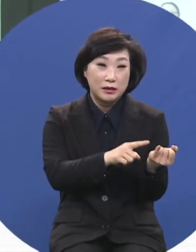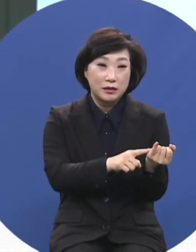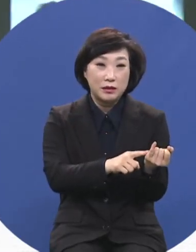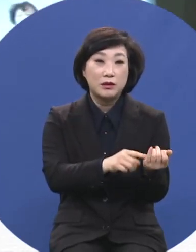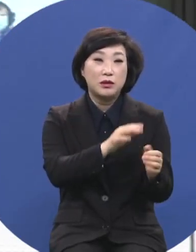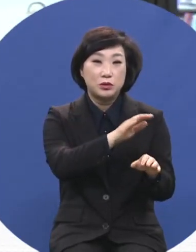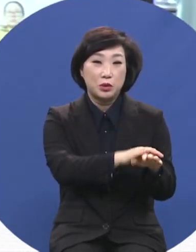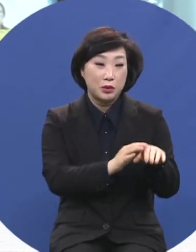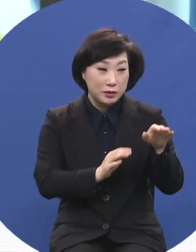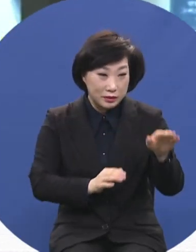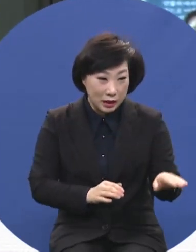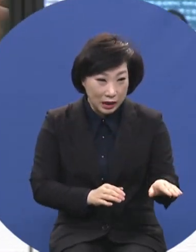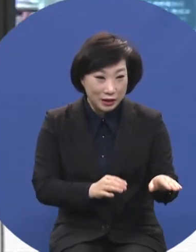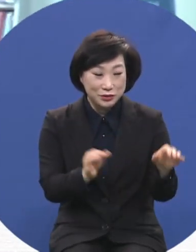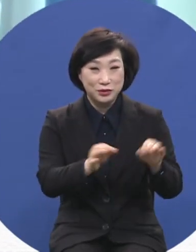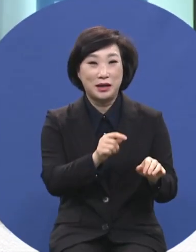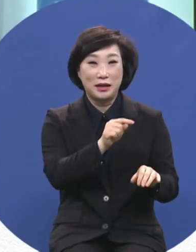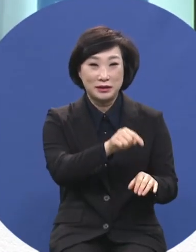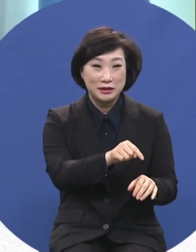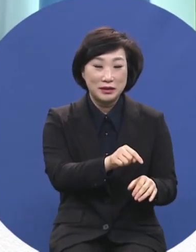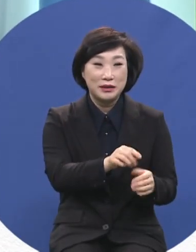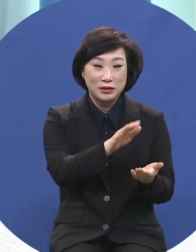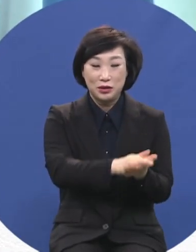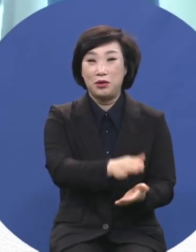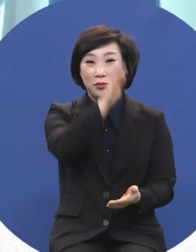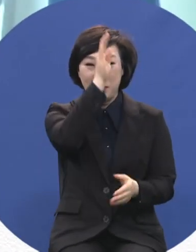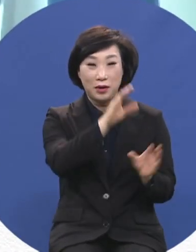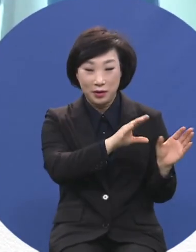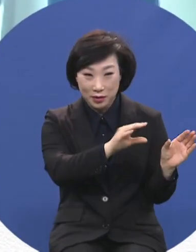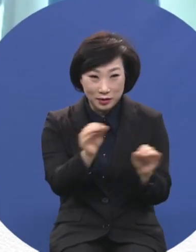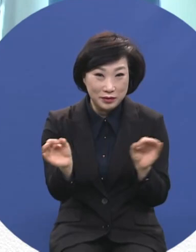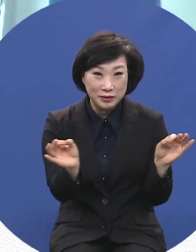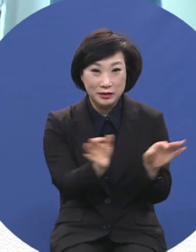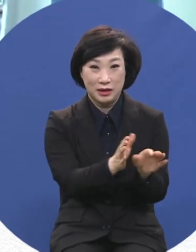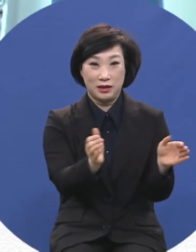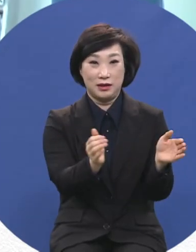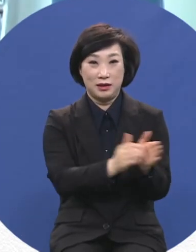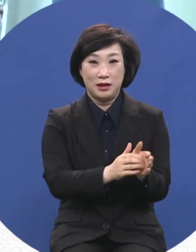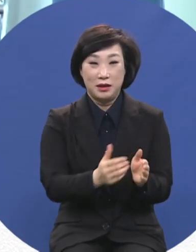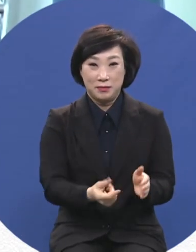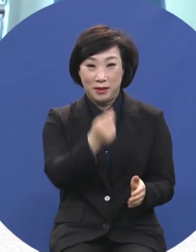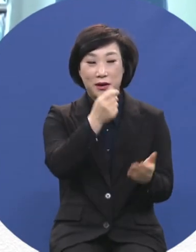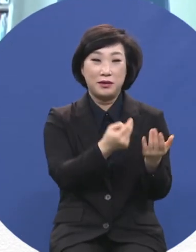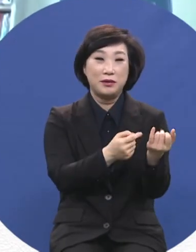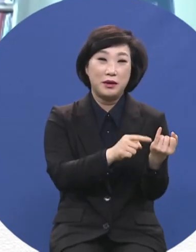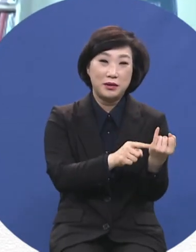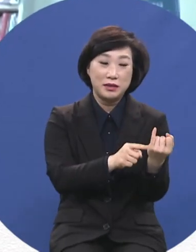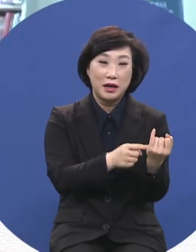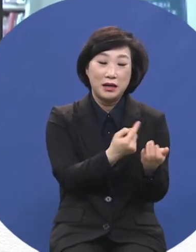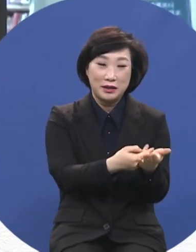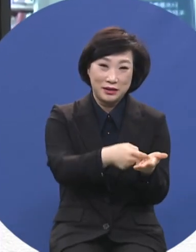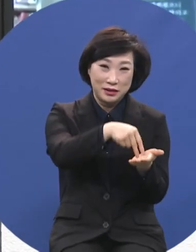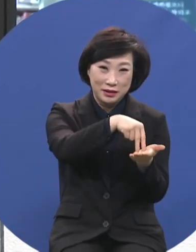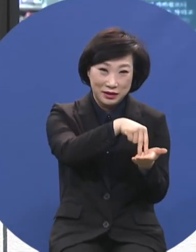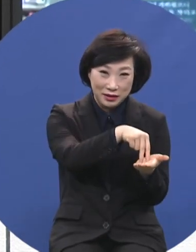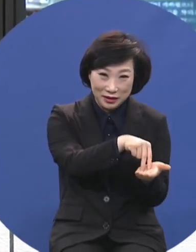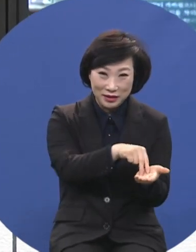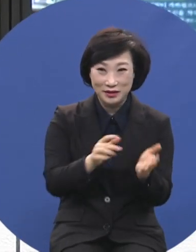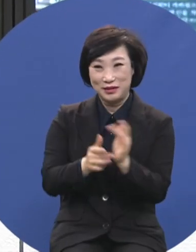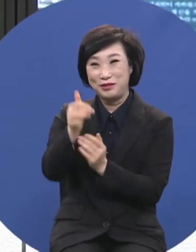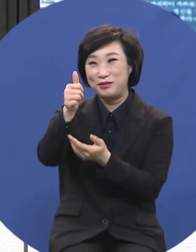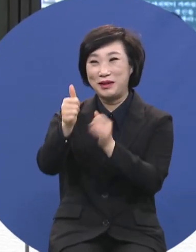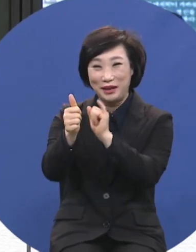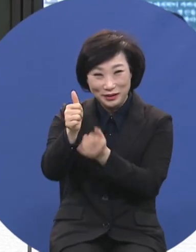대자마자 열병이 딱 떠나가는 순간 즉시 일어나서